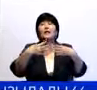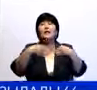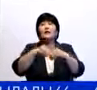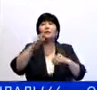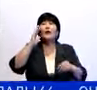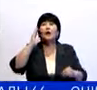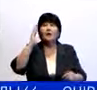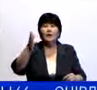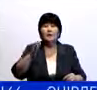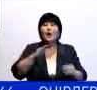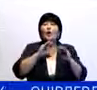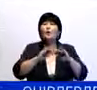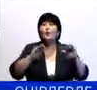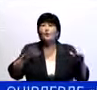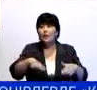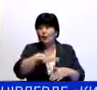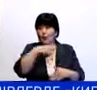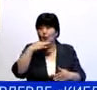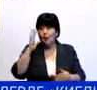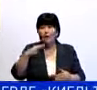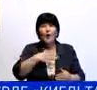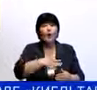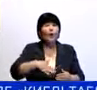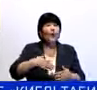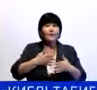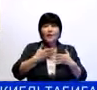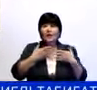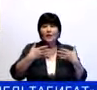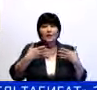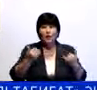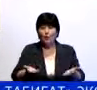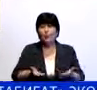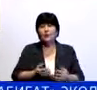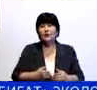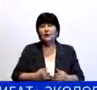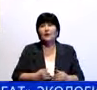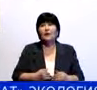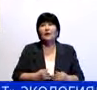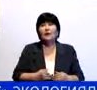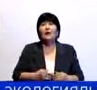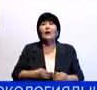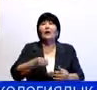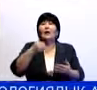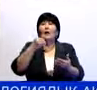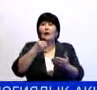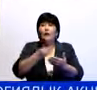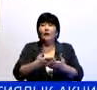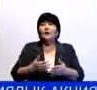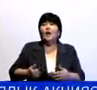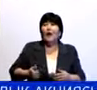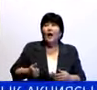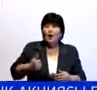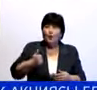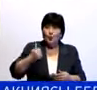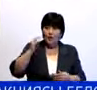болыңдар, бөкілерің көп болсын, вайымдарың жоқ болсын. Қызметте абырайлы